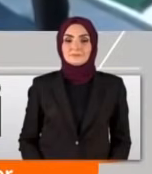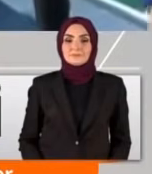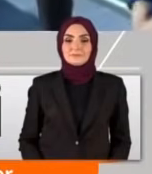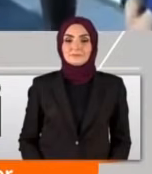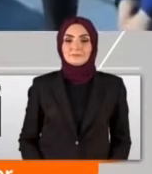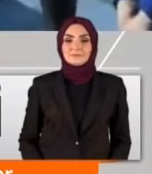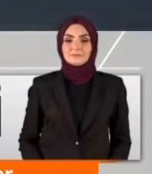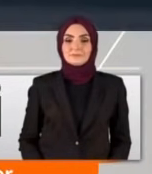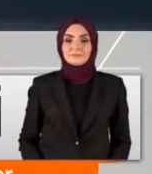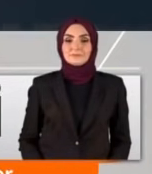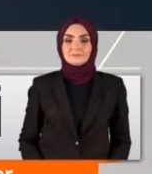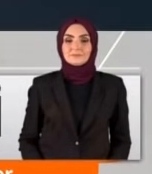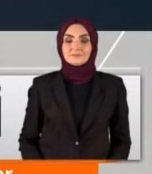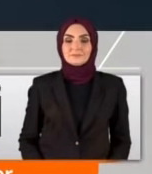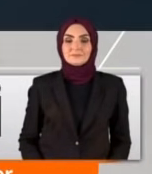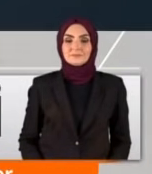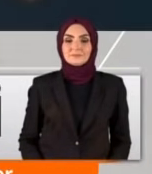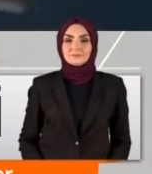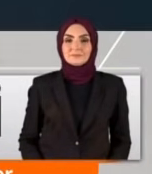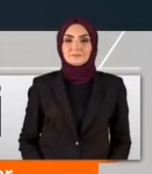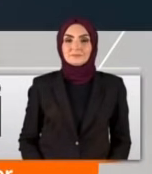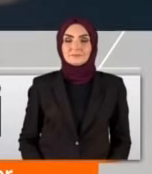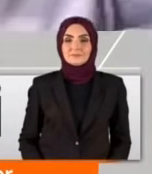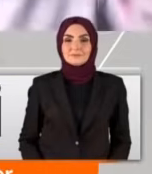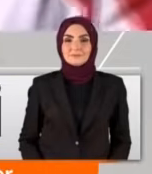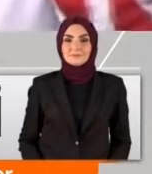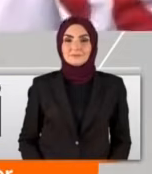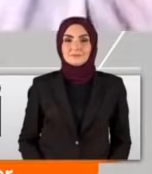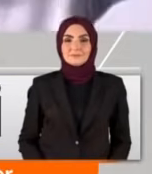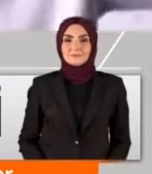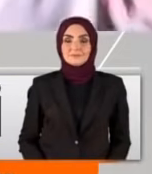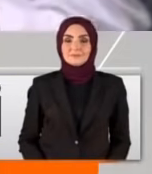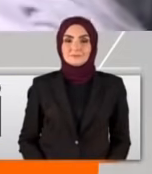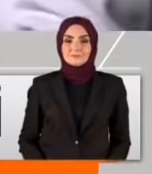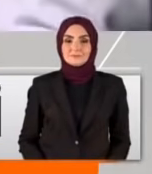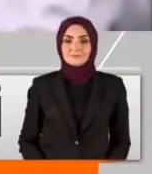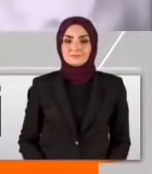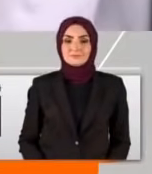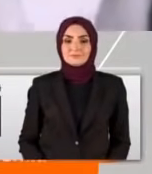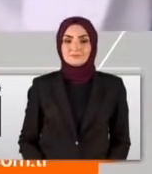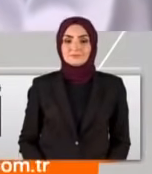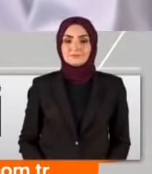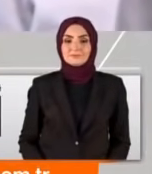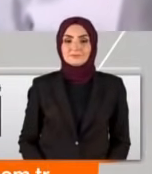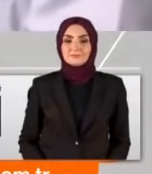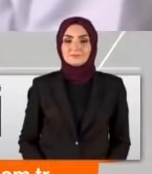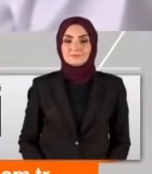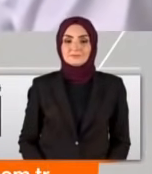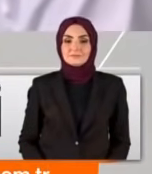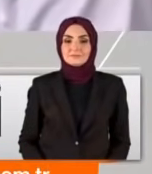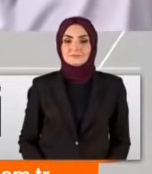olayım. Küçükler kategorisinde bir tane daha altın madalya kazanmıştım efendim. Büyüklerde Türkiye'nin ilk altın